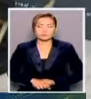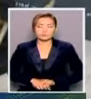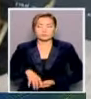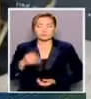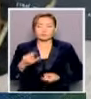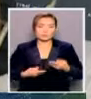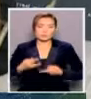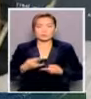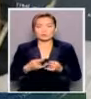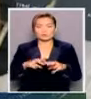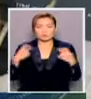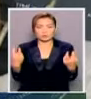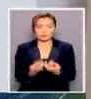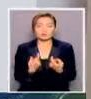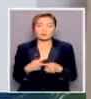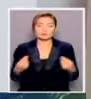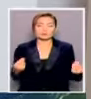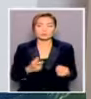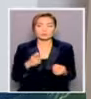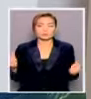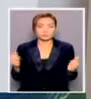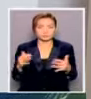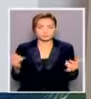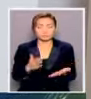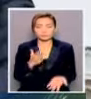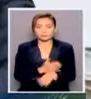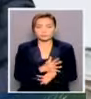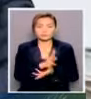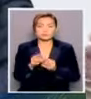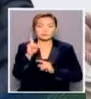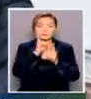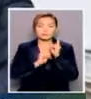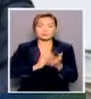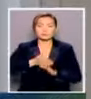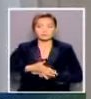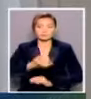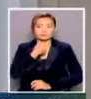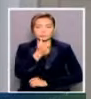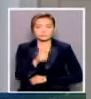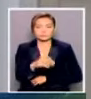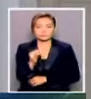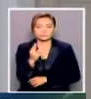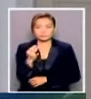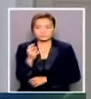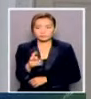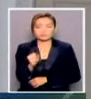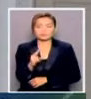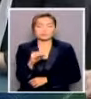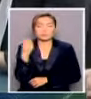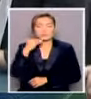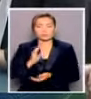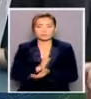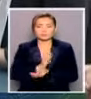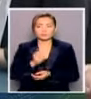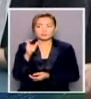Атырау телеарнасының медиа аудиториясы талай тағылымды басқосуға куә. Кезекті жиынның қонағы журналист, айтыскер ақын, халықаралық Түркістан